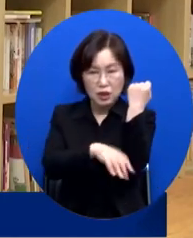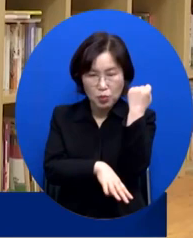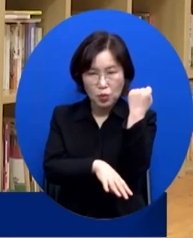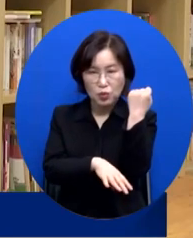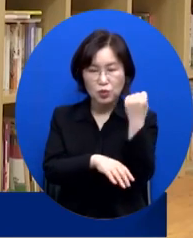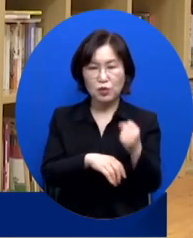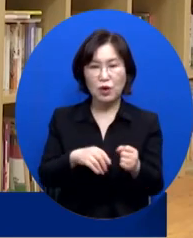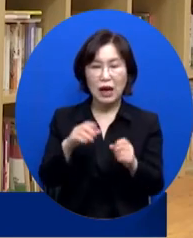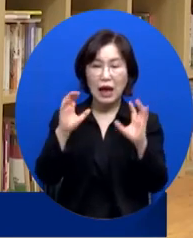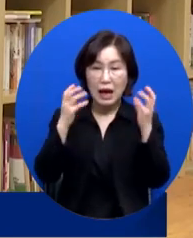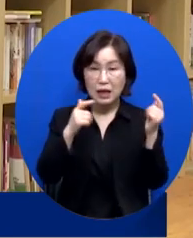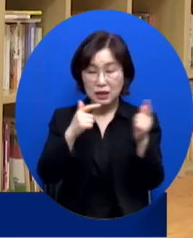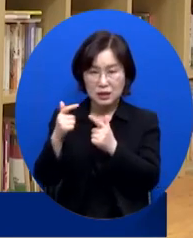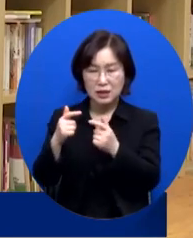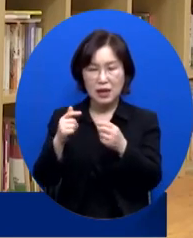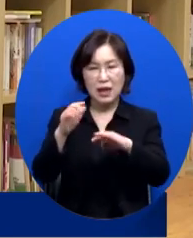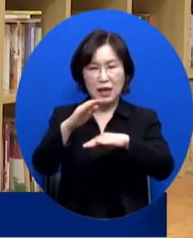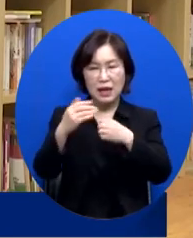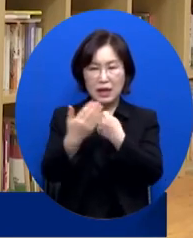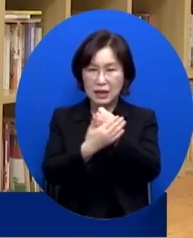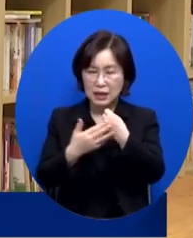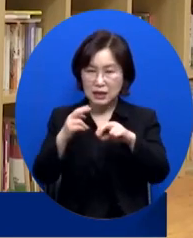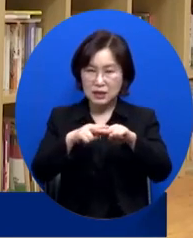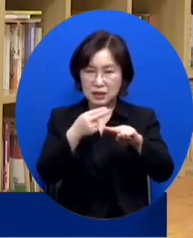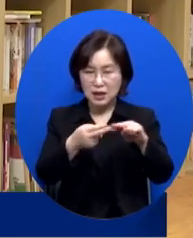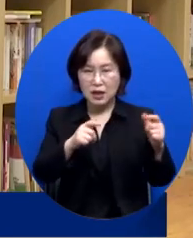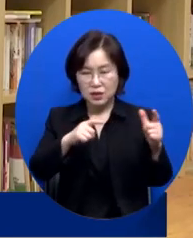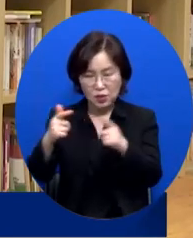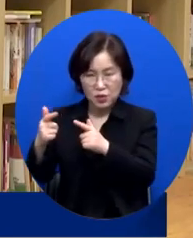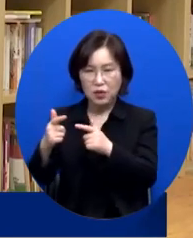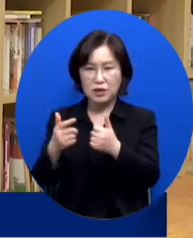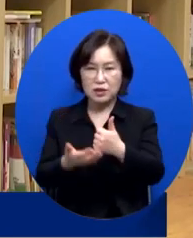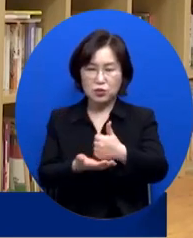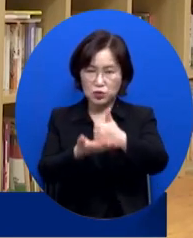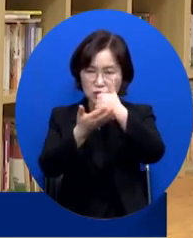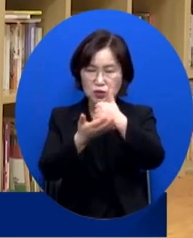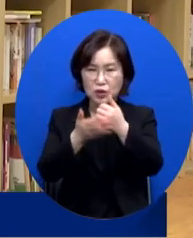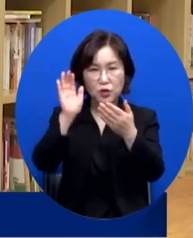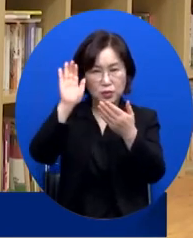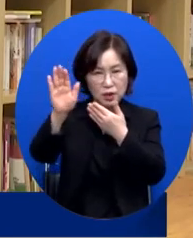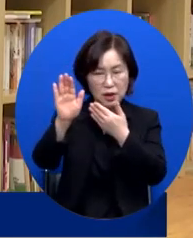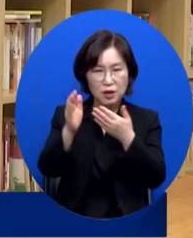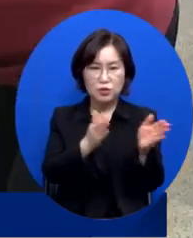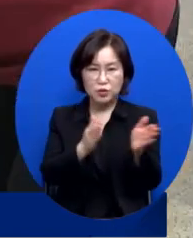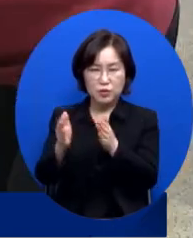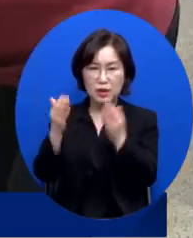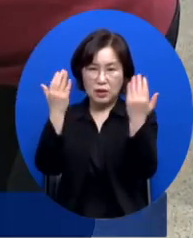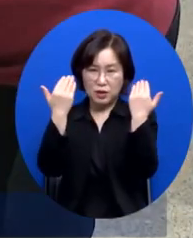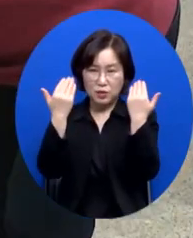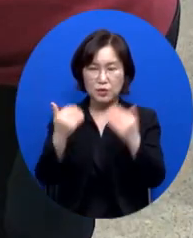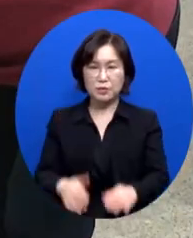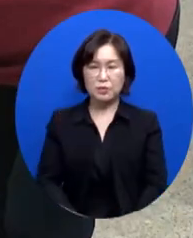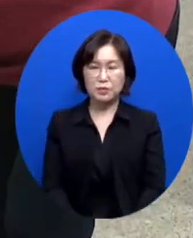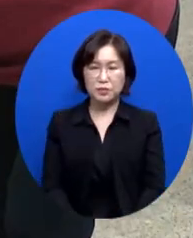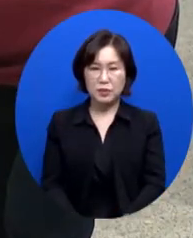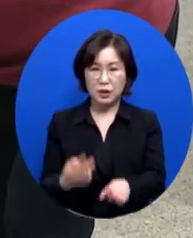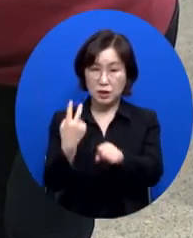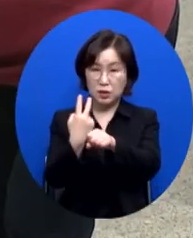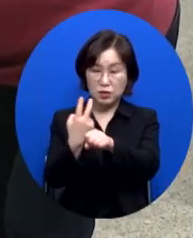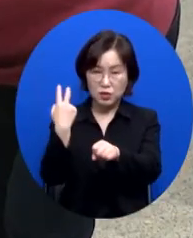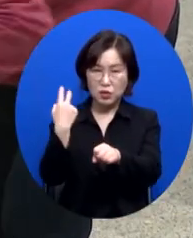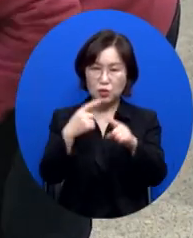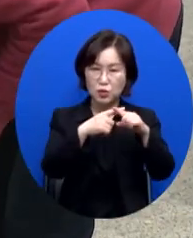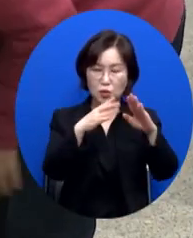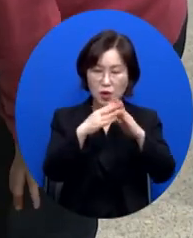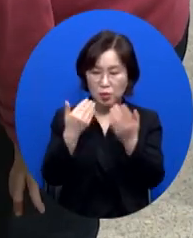개성의 달란트와 은사에 따라서 다양성을 존중하면서 미래를 준비하는 학교입니다. 2년 전 제주 지역의